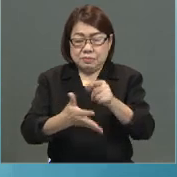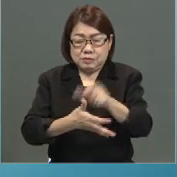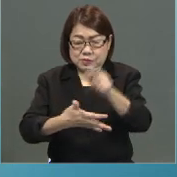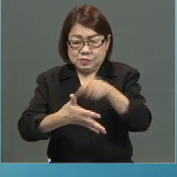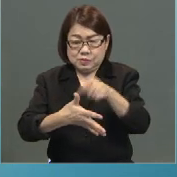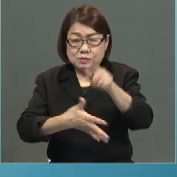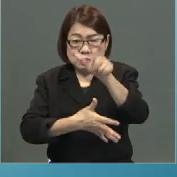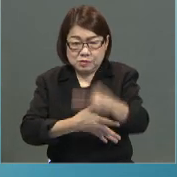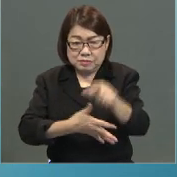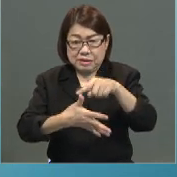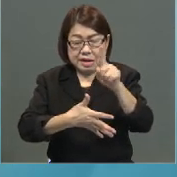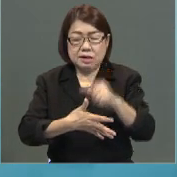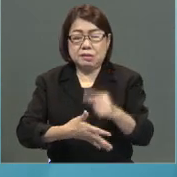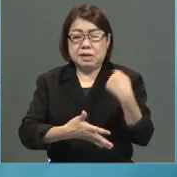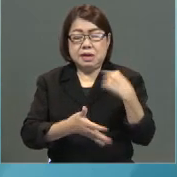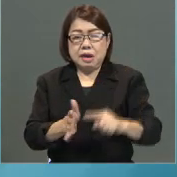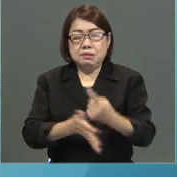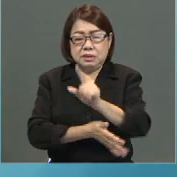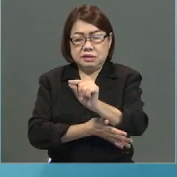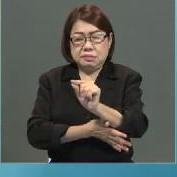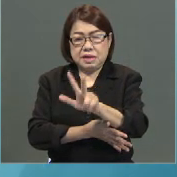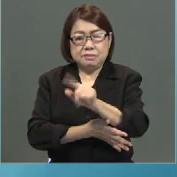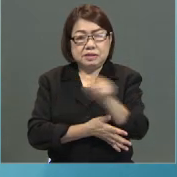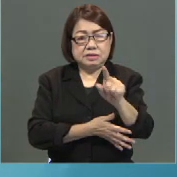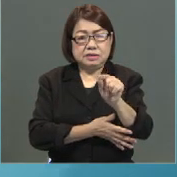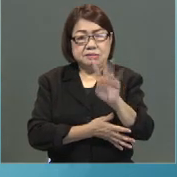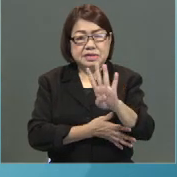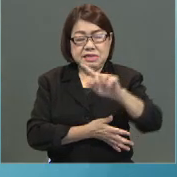ช่วงช่วงแรกนะครับขั้นตอนที่ 1 23ถึง 24